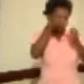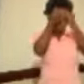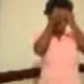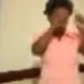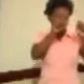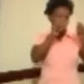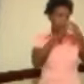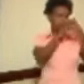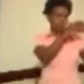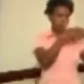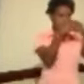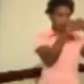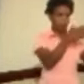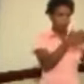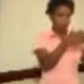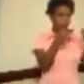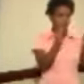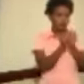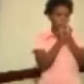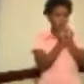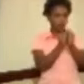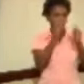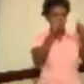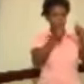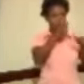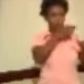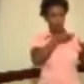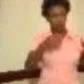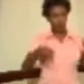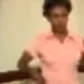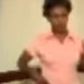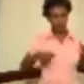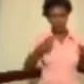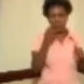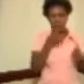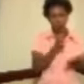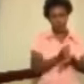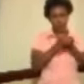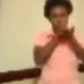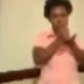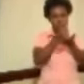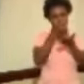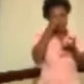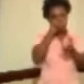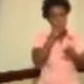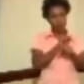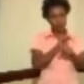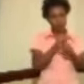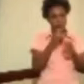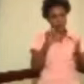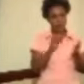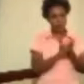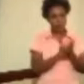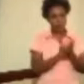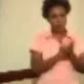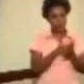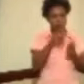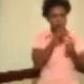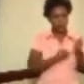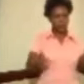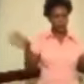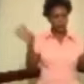là. Et c'est première question. Mais en même temps, question seconde, l'autre tout, que CIRH là, il paraît aujourd'hui un peu en déliquescence. Chaque réunion le